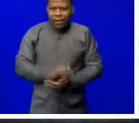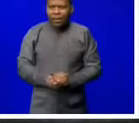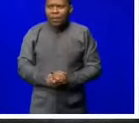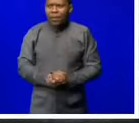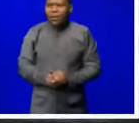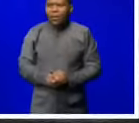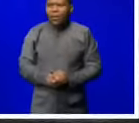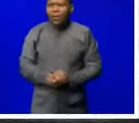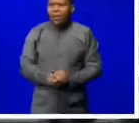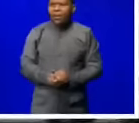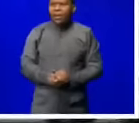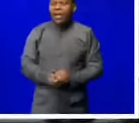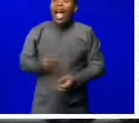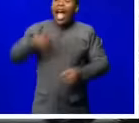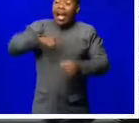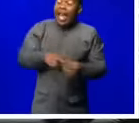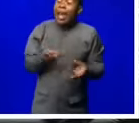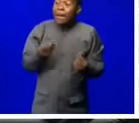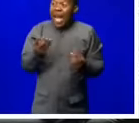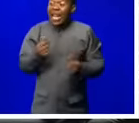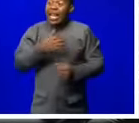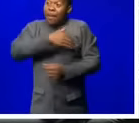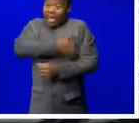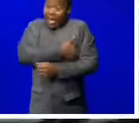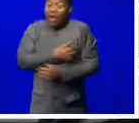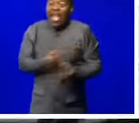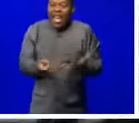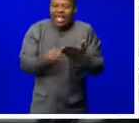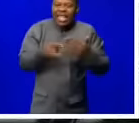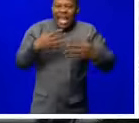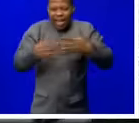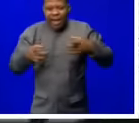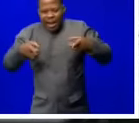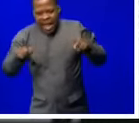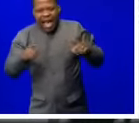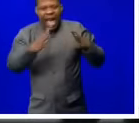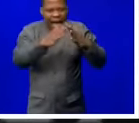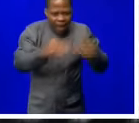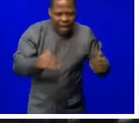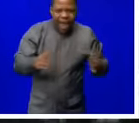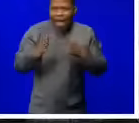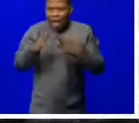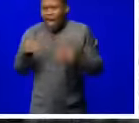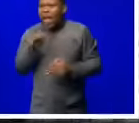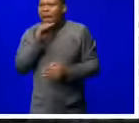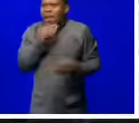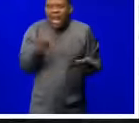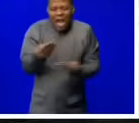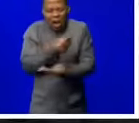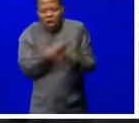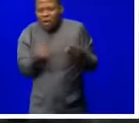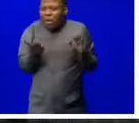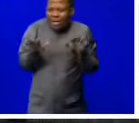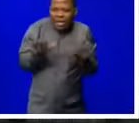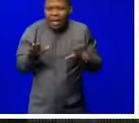live. Loku ke kusita ekuthene emave akhona ekumelana netimo letahlukene tekuthikabedeka kwetemnotho.